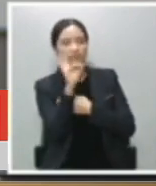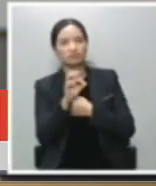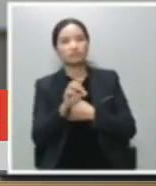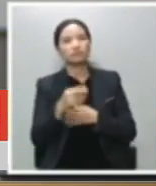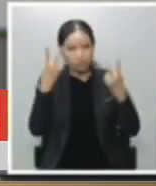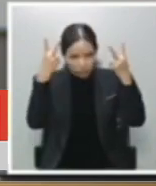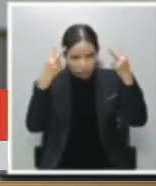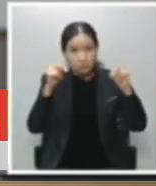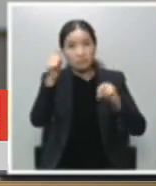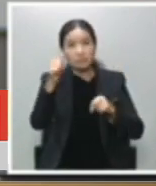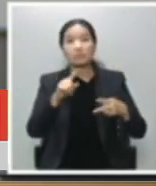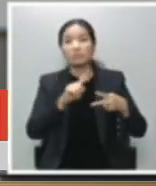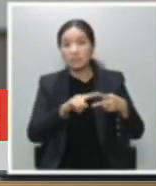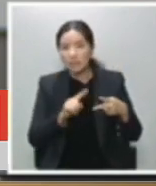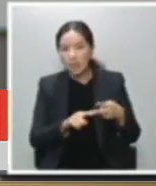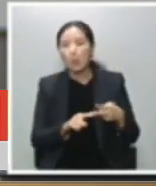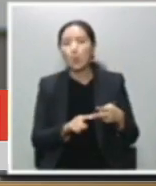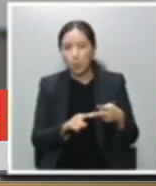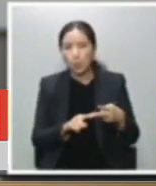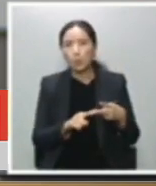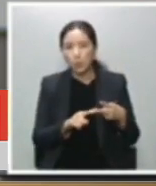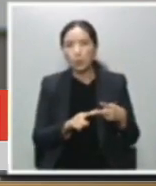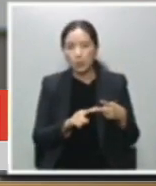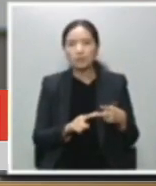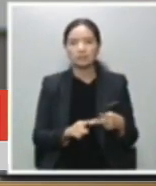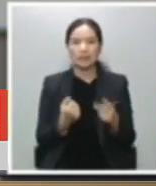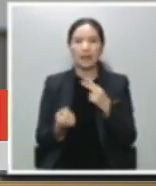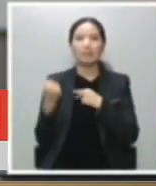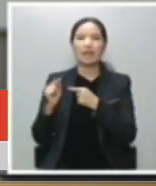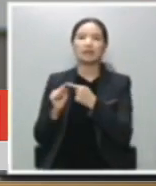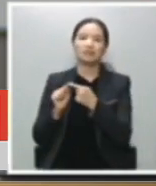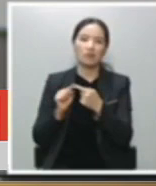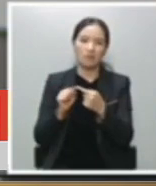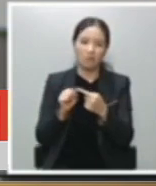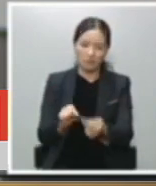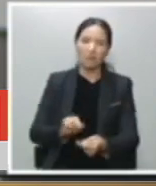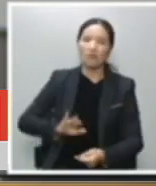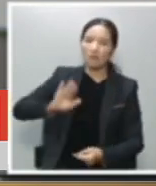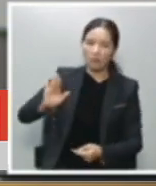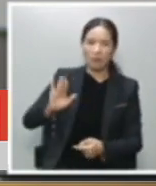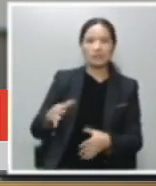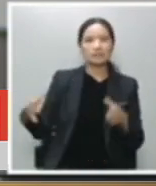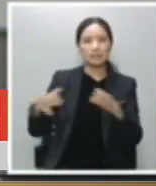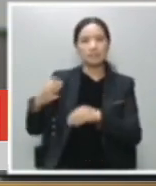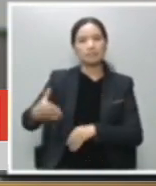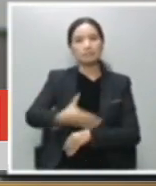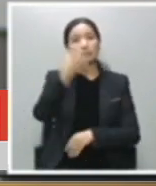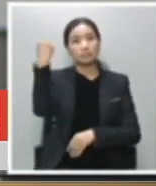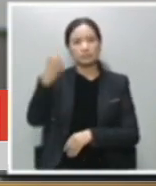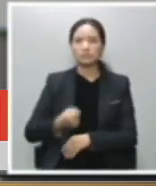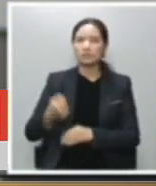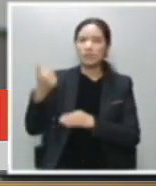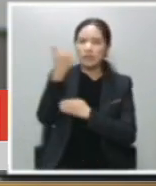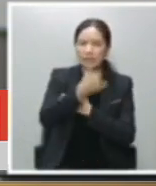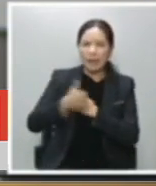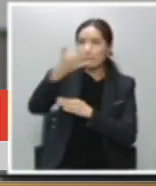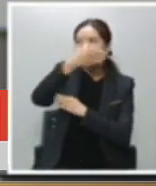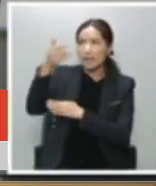ทั้งสองประการนี้ผูกขาดการต่อท่ออำนาจของคณะรัฐประหารต่างประเทศก็มองออก